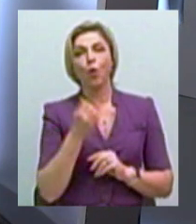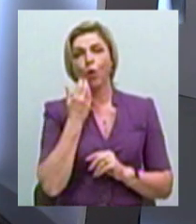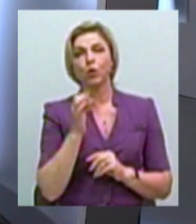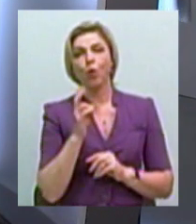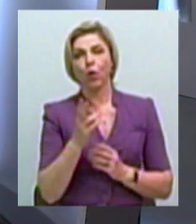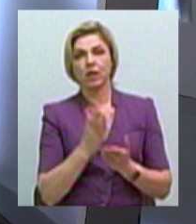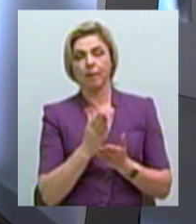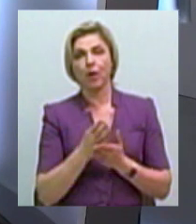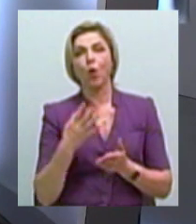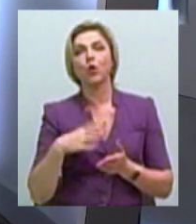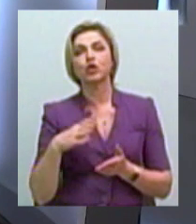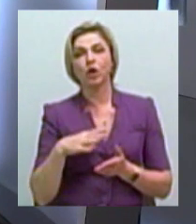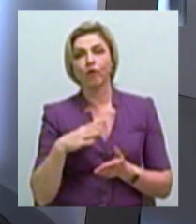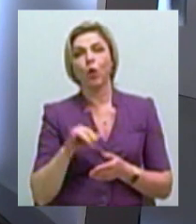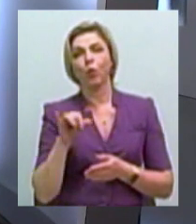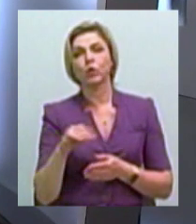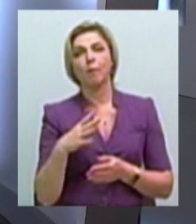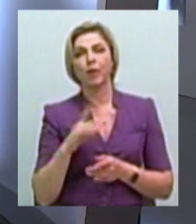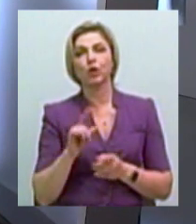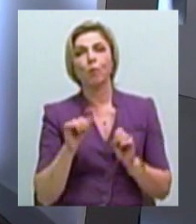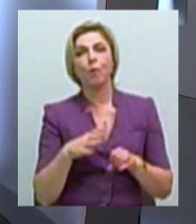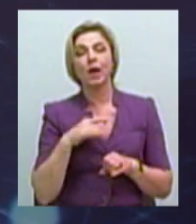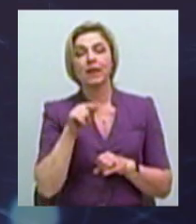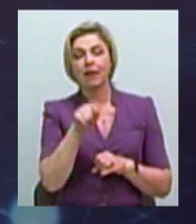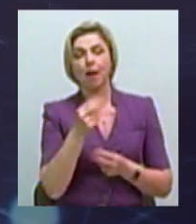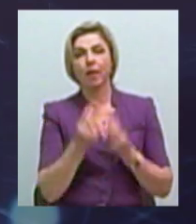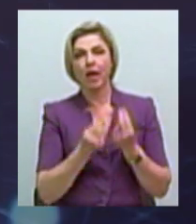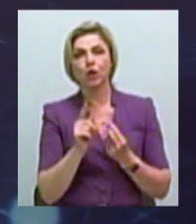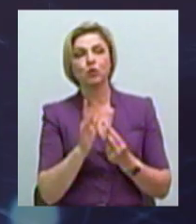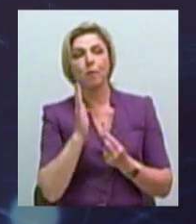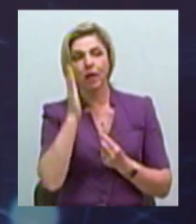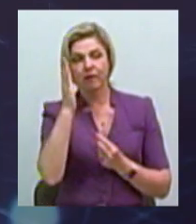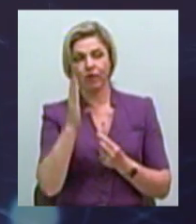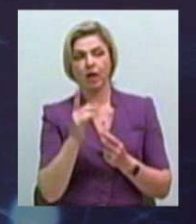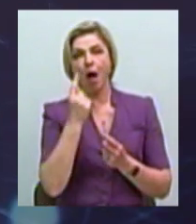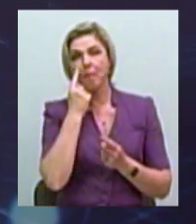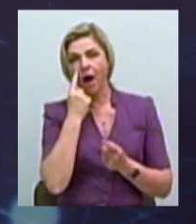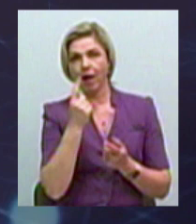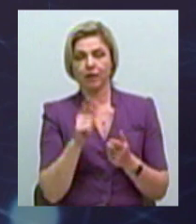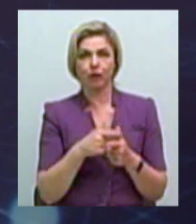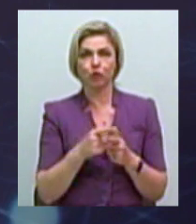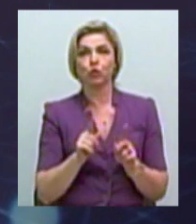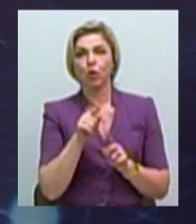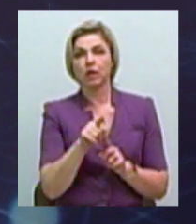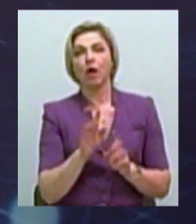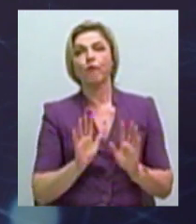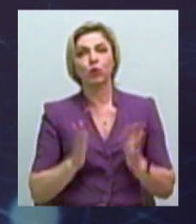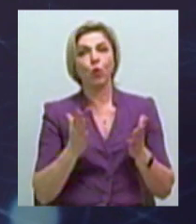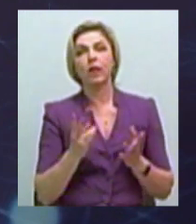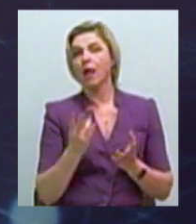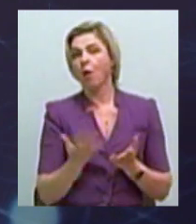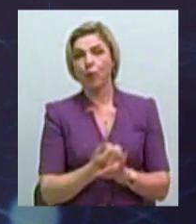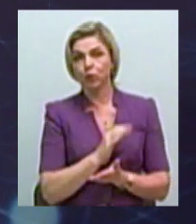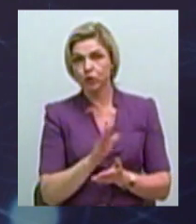мав якісь очікування, у нього були якісь, мабуть, там в тій грі перспективи, чи що він, чим він там займався, і він раптом цього не отримав.